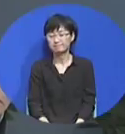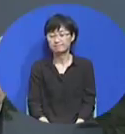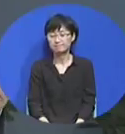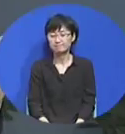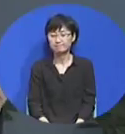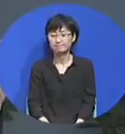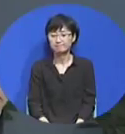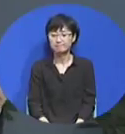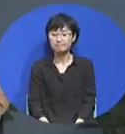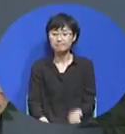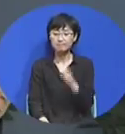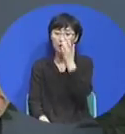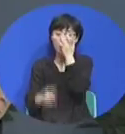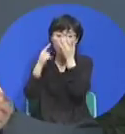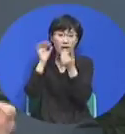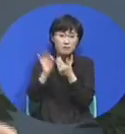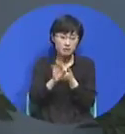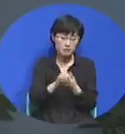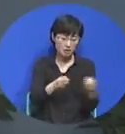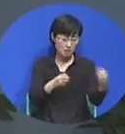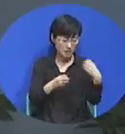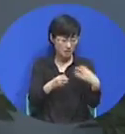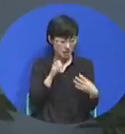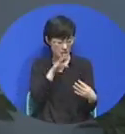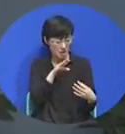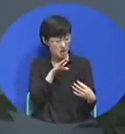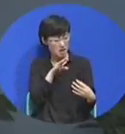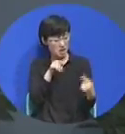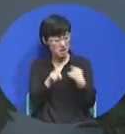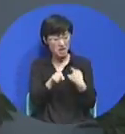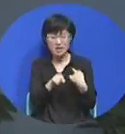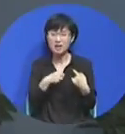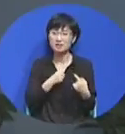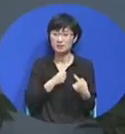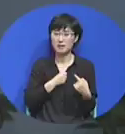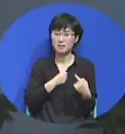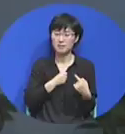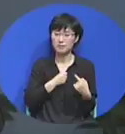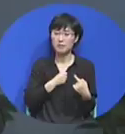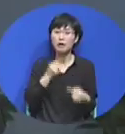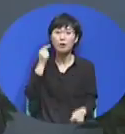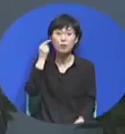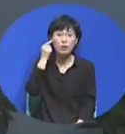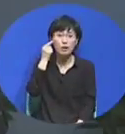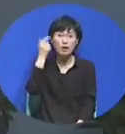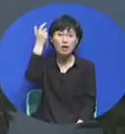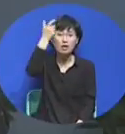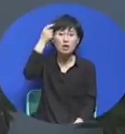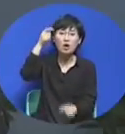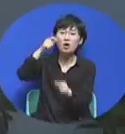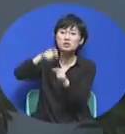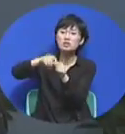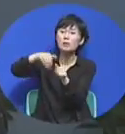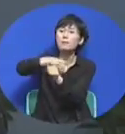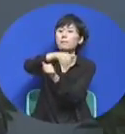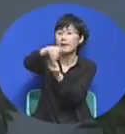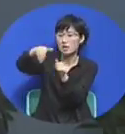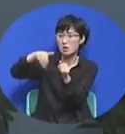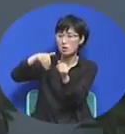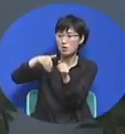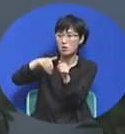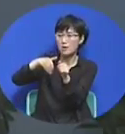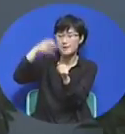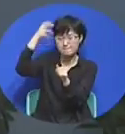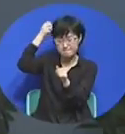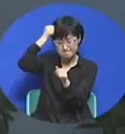don't connect with 말도 안 서로 자꾸 하니까요. Because they keep speaking nonsensical words. 영적 배경을 알고 난 뒤로부터 기도하기 시작했어요.